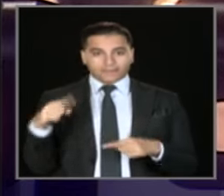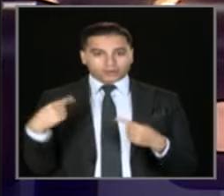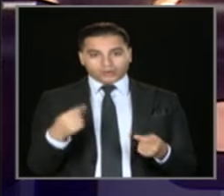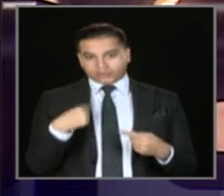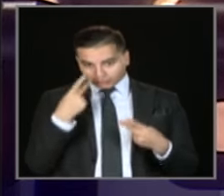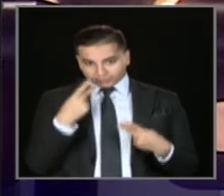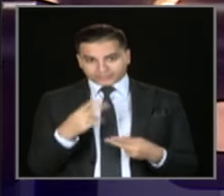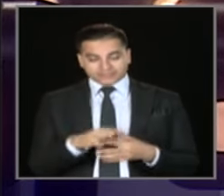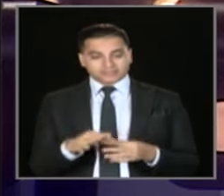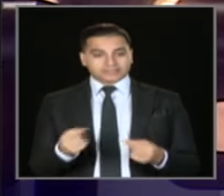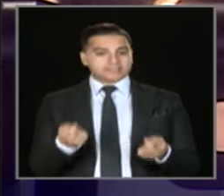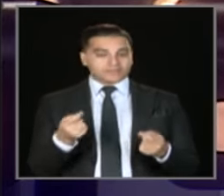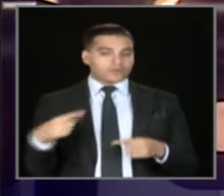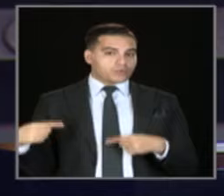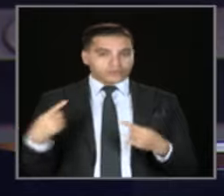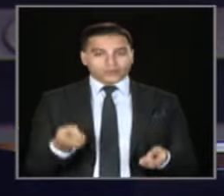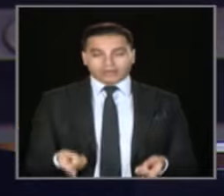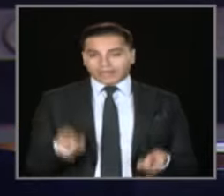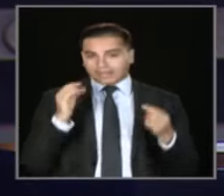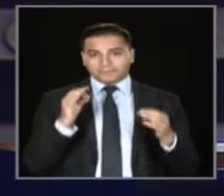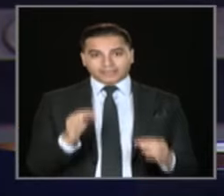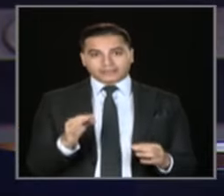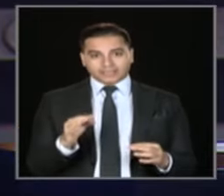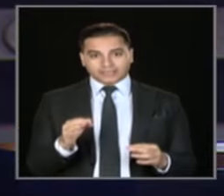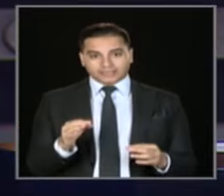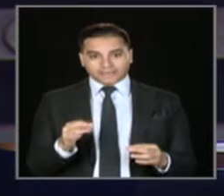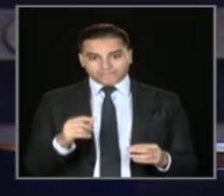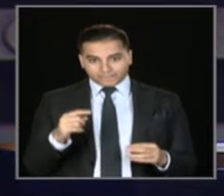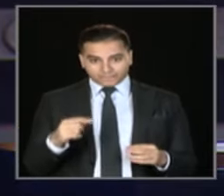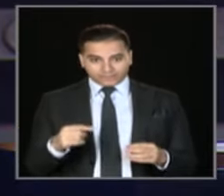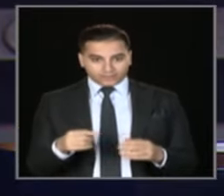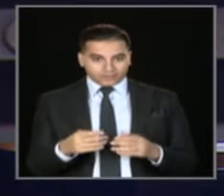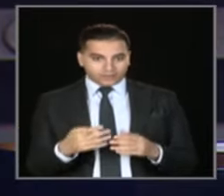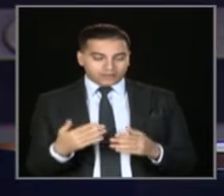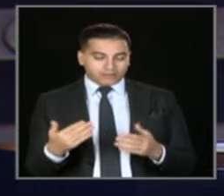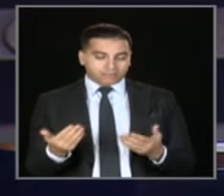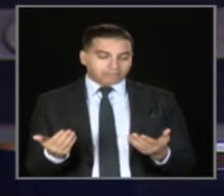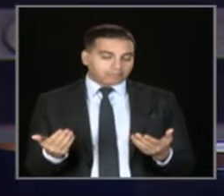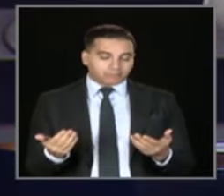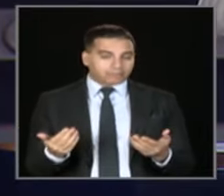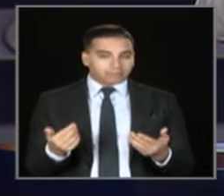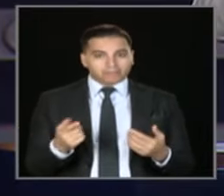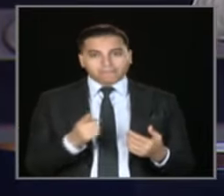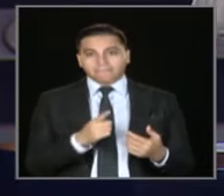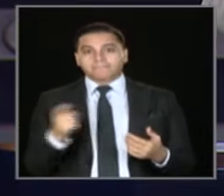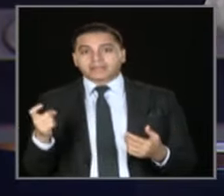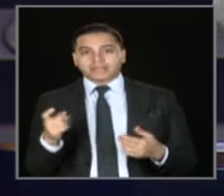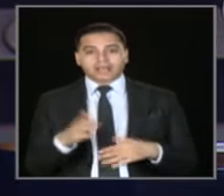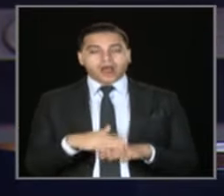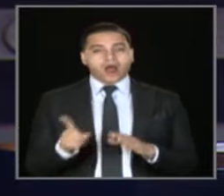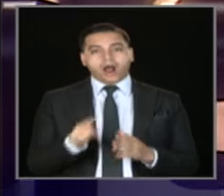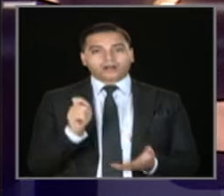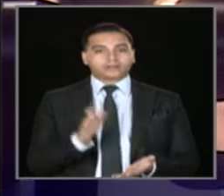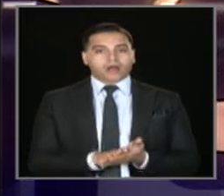من ماتش الدلتا وبني سويف مثلا في الموسم الثالث جماعات مثلا. بعدين خلي بالك، سيبك من ان في 100 نقطه راحوا